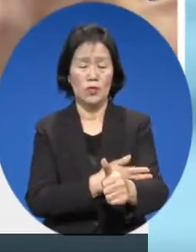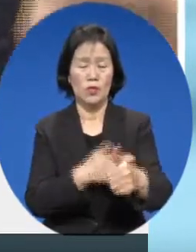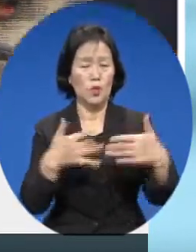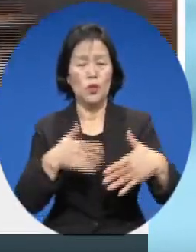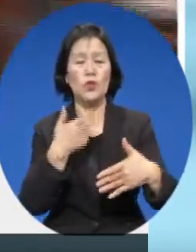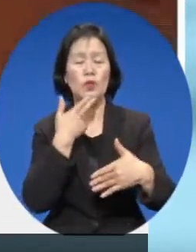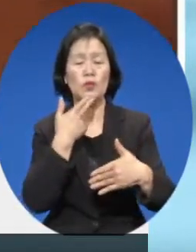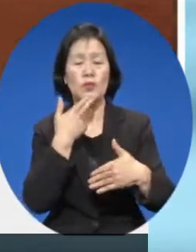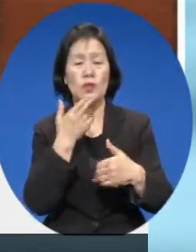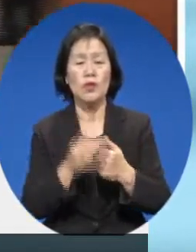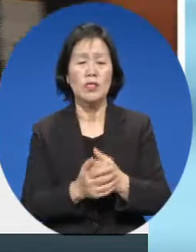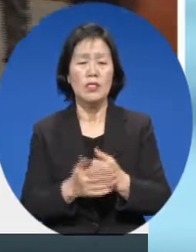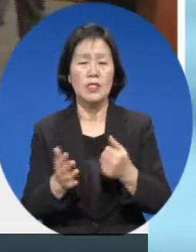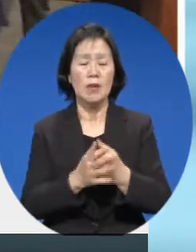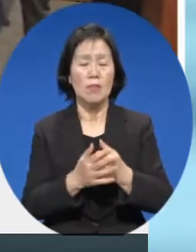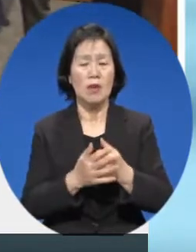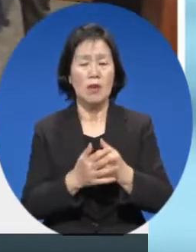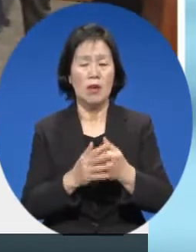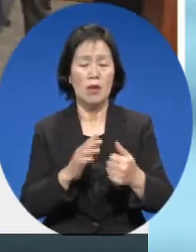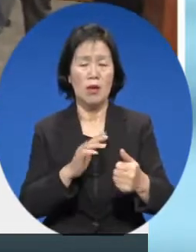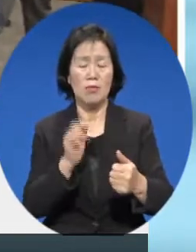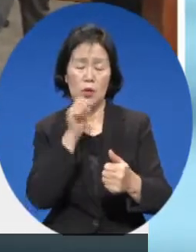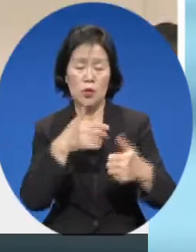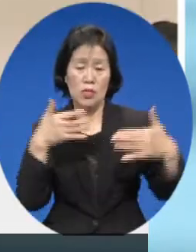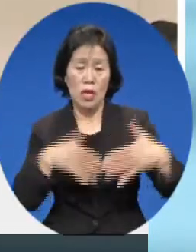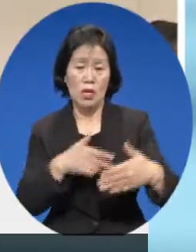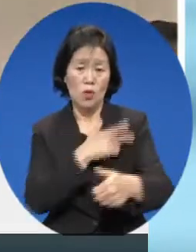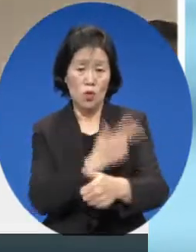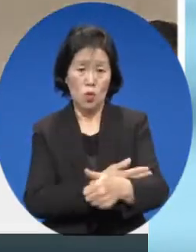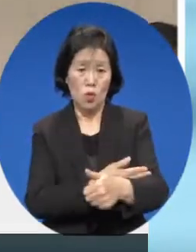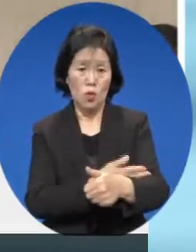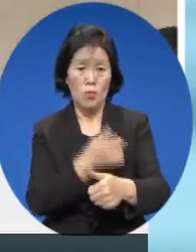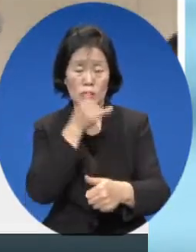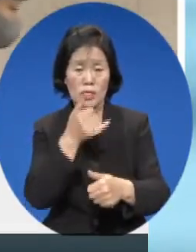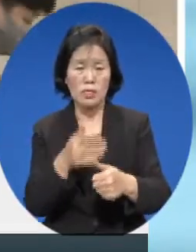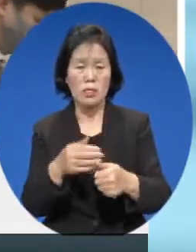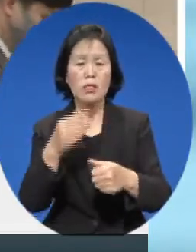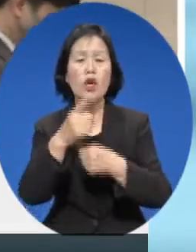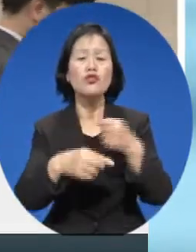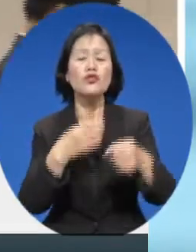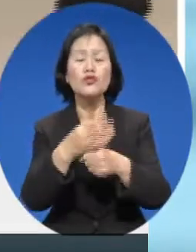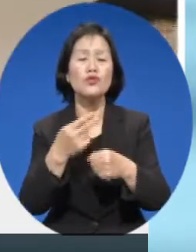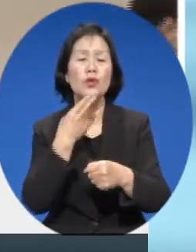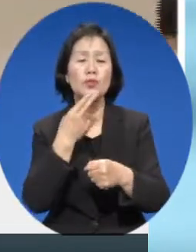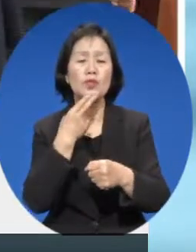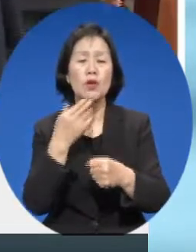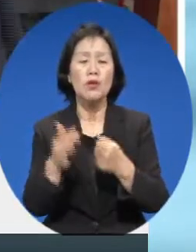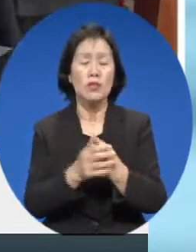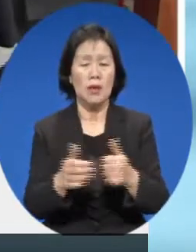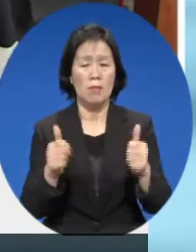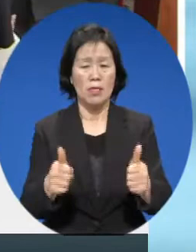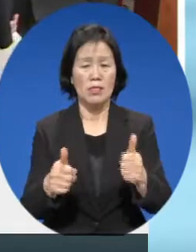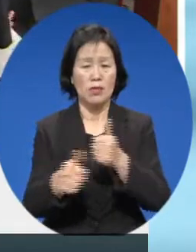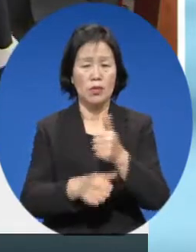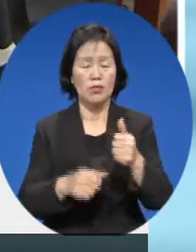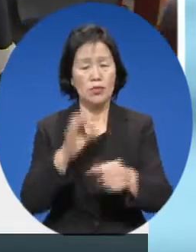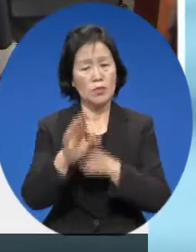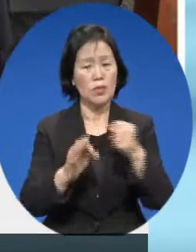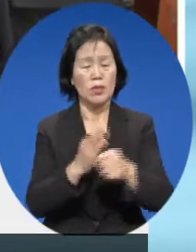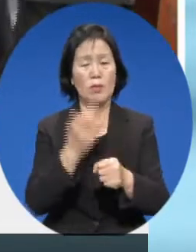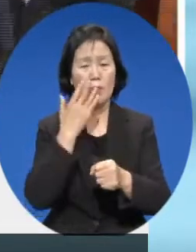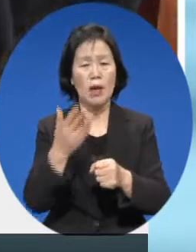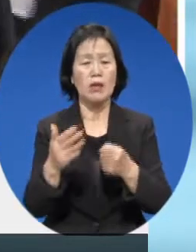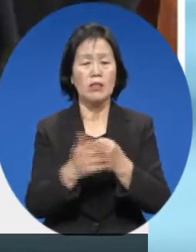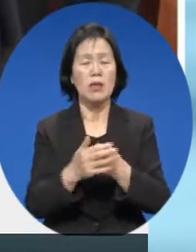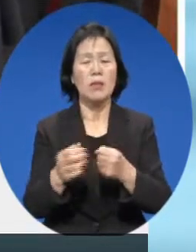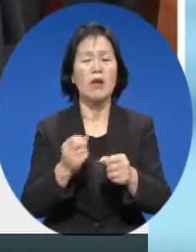있으면 되는 것이지 연수 요건이 아요 거든요 그리고 판사의 경우에도 심지어 10년이면 되는데 너무 지나치게 긴